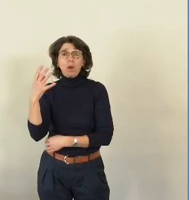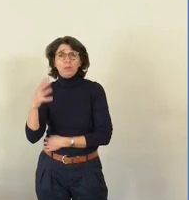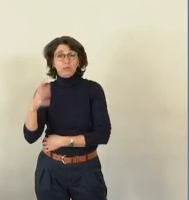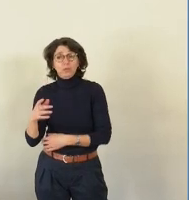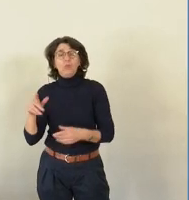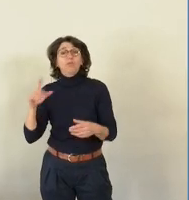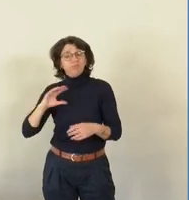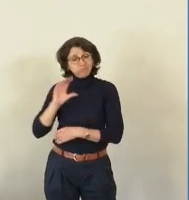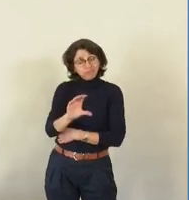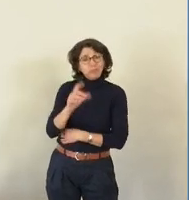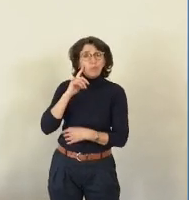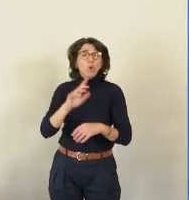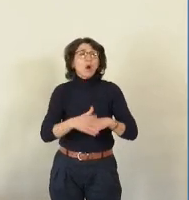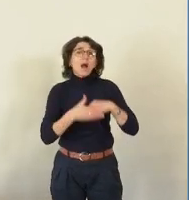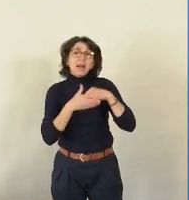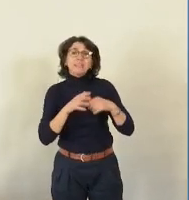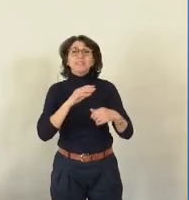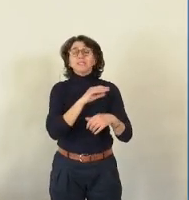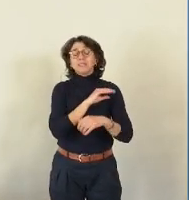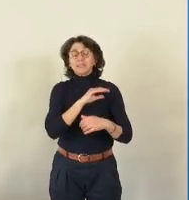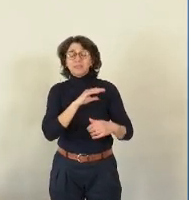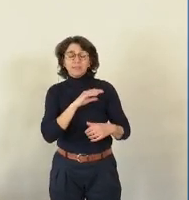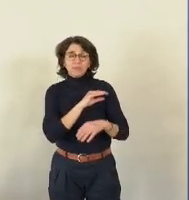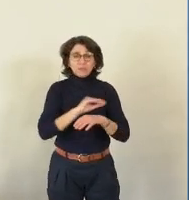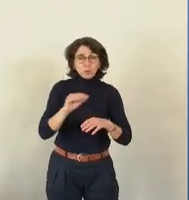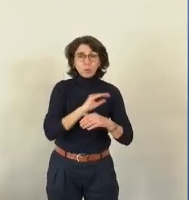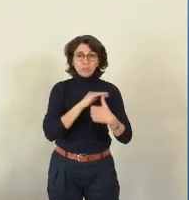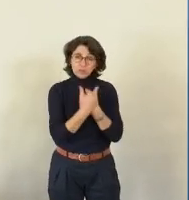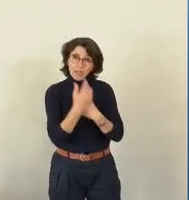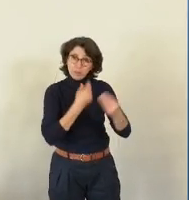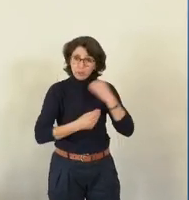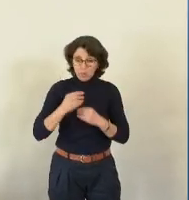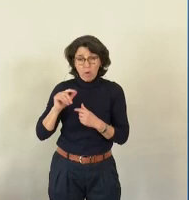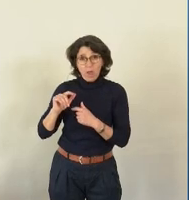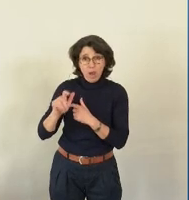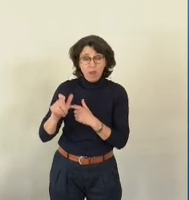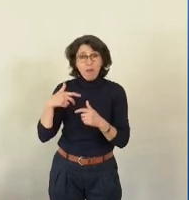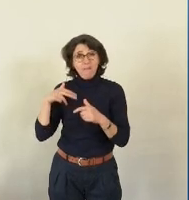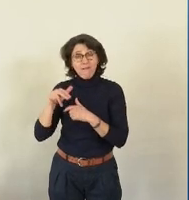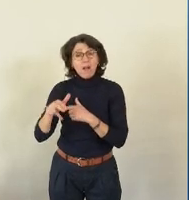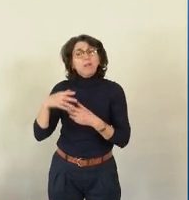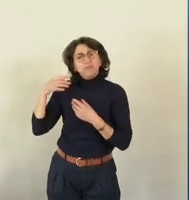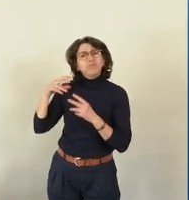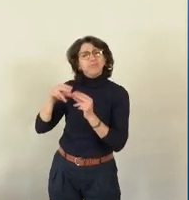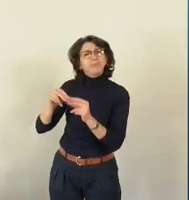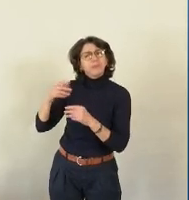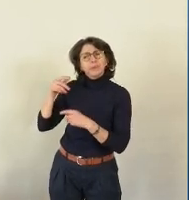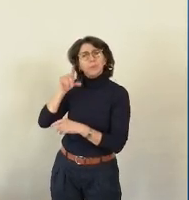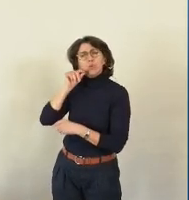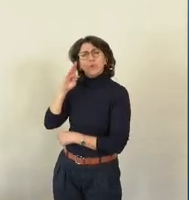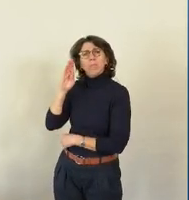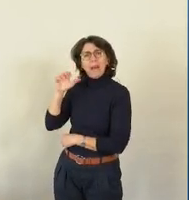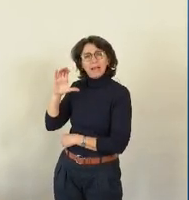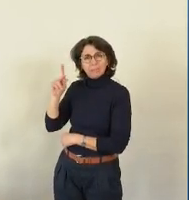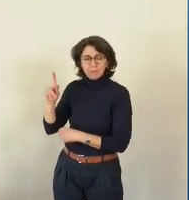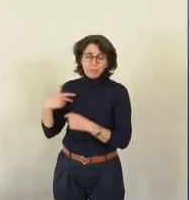sécurité sociale de l'alimentation dont le mécanisme vous sera exposé dans quelques instants par mon camarade Antoine bac cette action